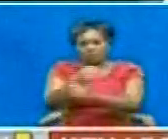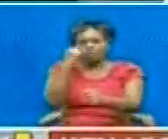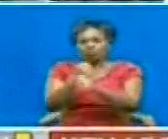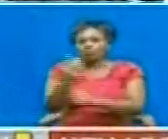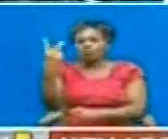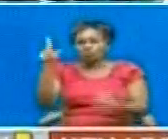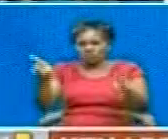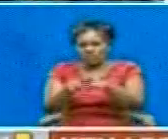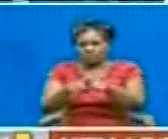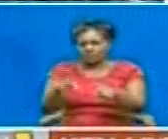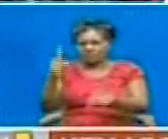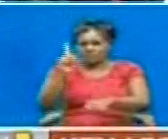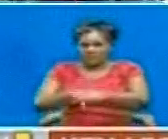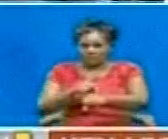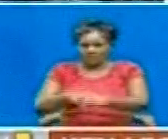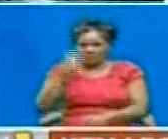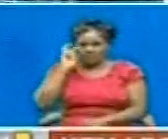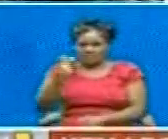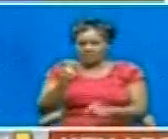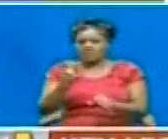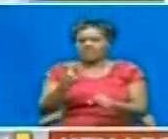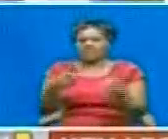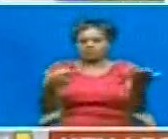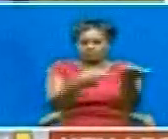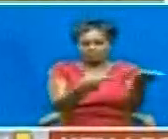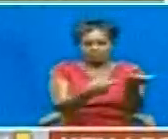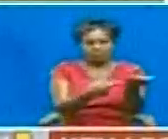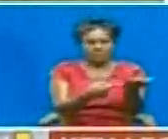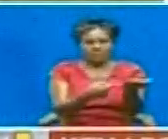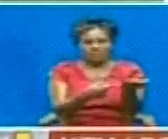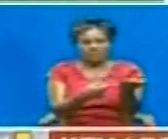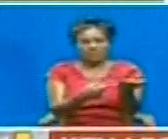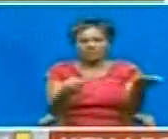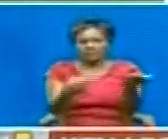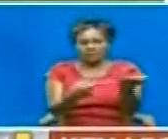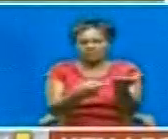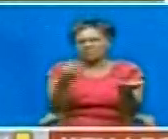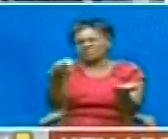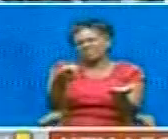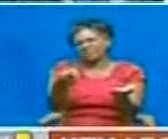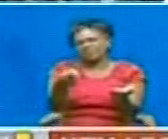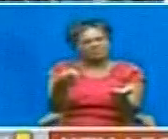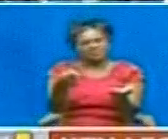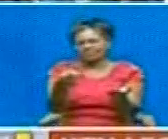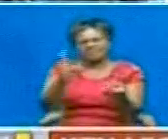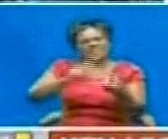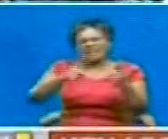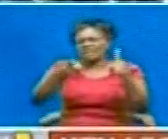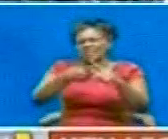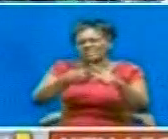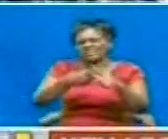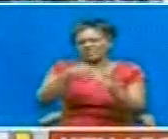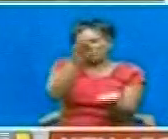kwa wakati mmoja. Ukiangalia hata kiufundi bado ile tekniki ya wachezaji bado haimo